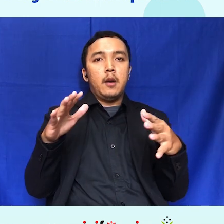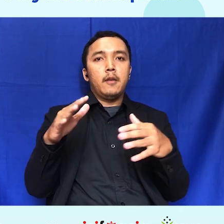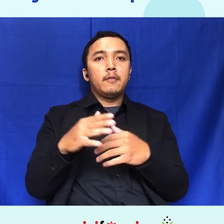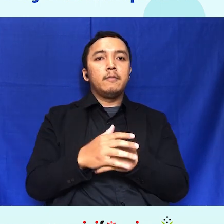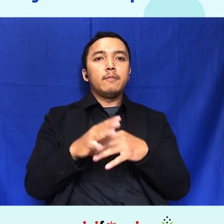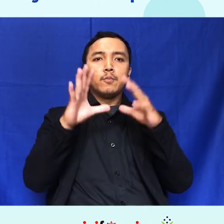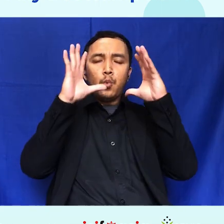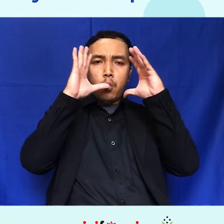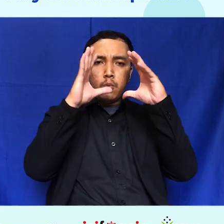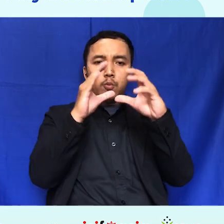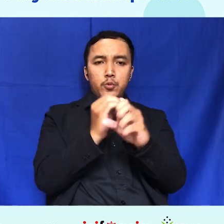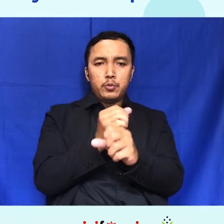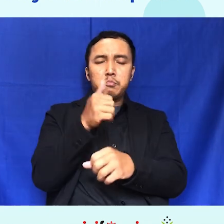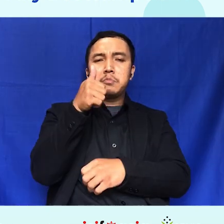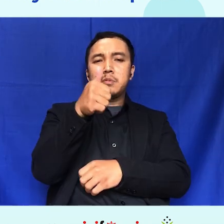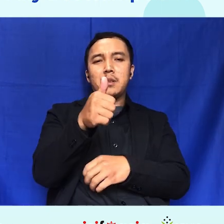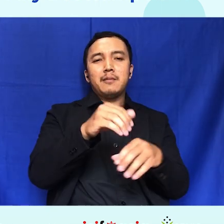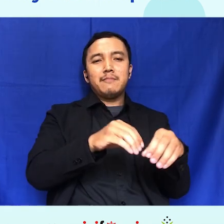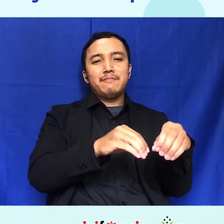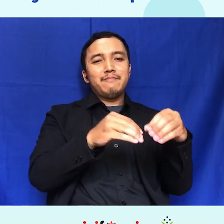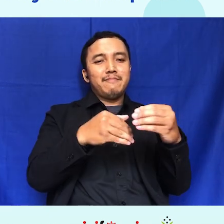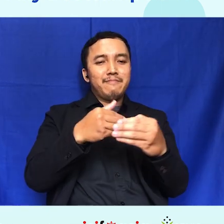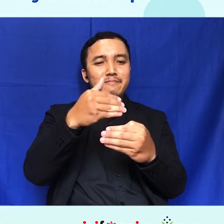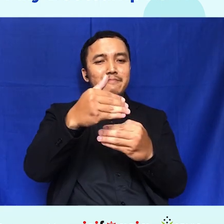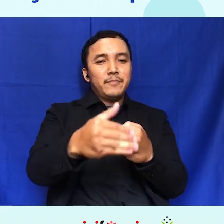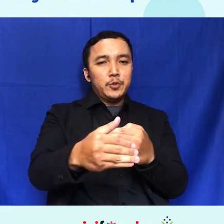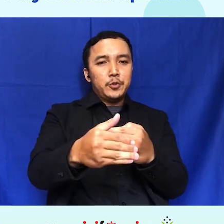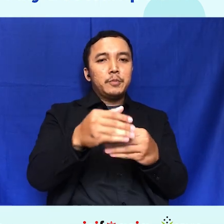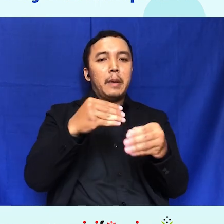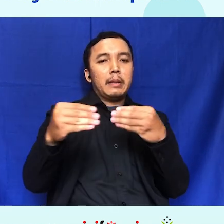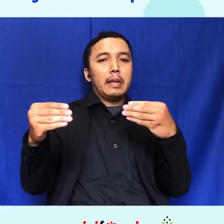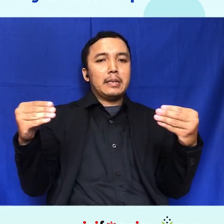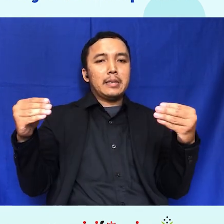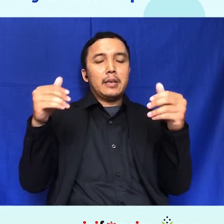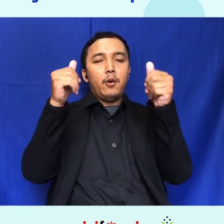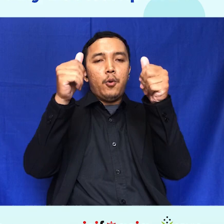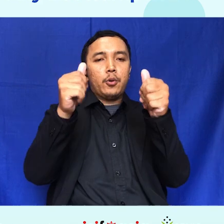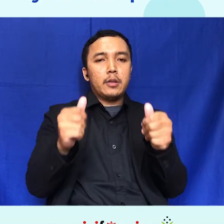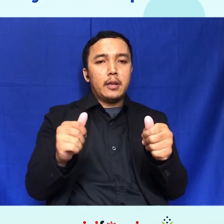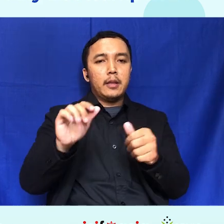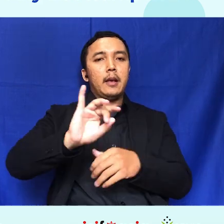fokus dapat langsung berpindah ke konten materi.